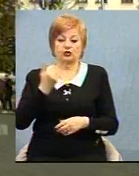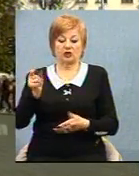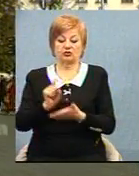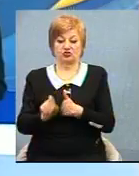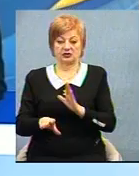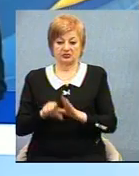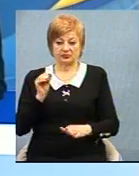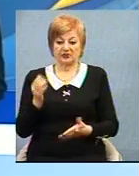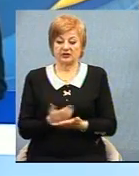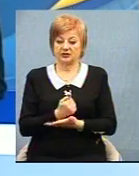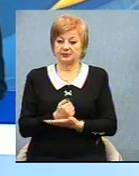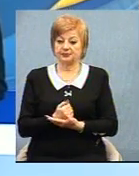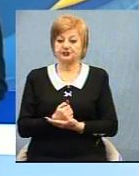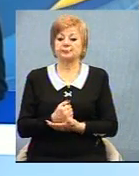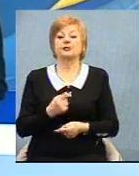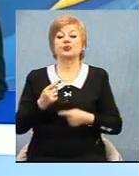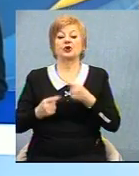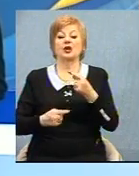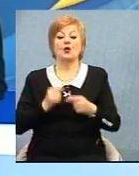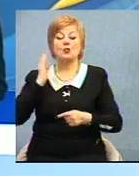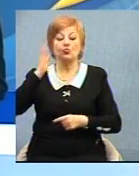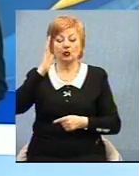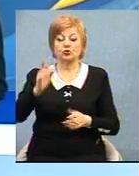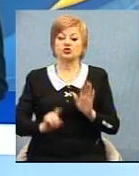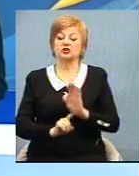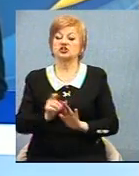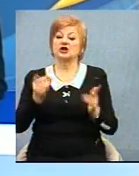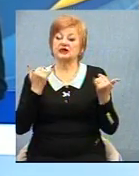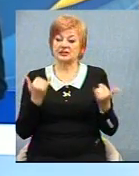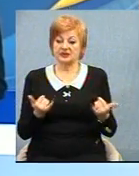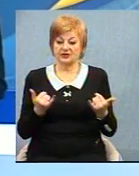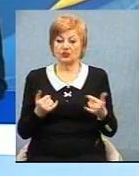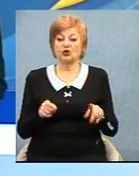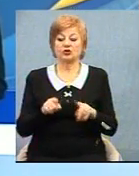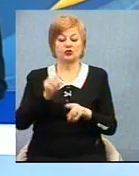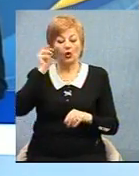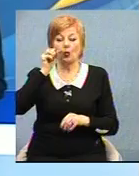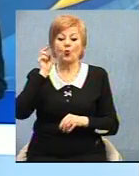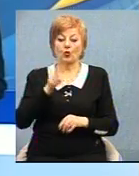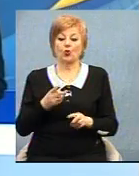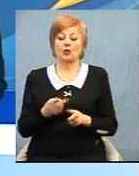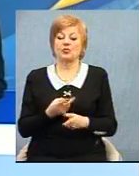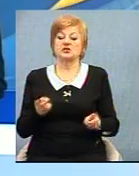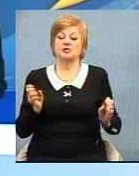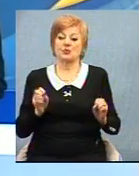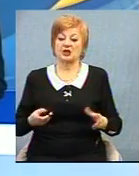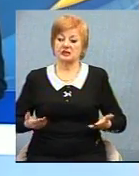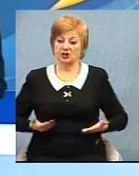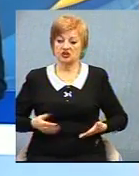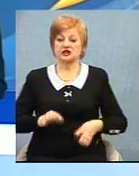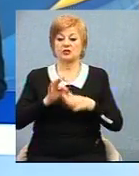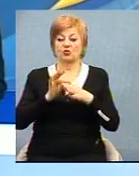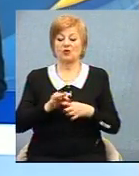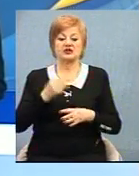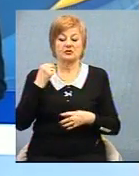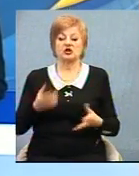міськради. Майбутнє починається сьогодні. Інтерактивні уроки з основ безпеки життєдіяльності провели запорізькі